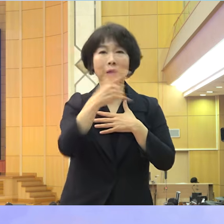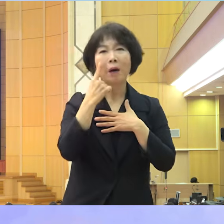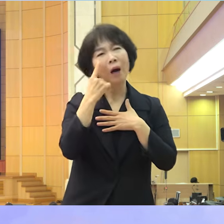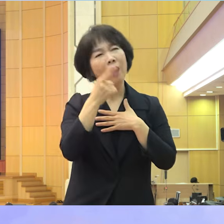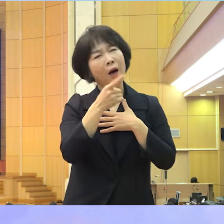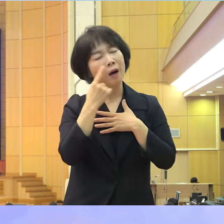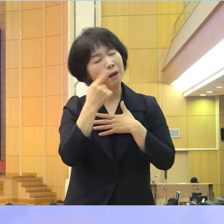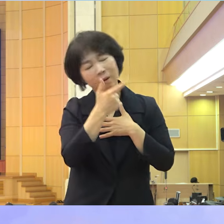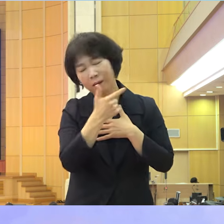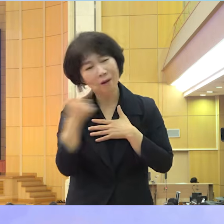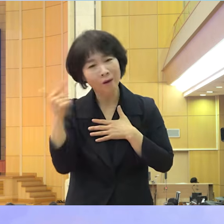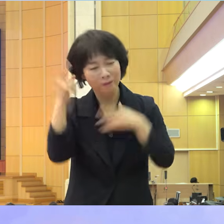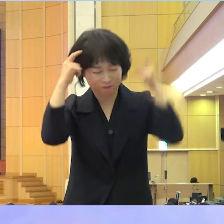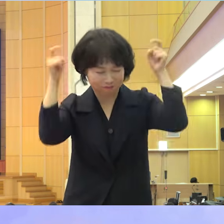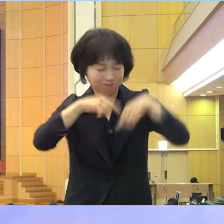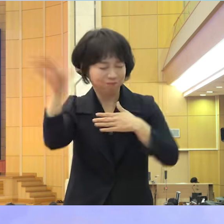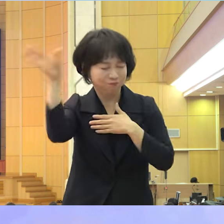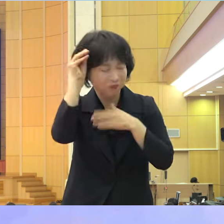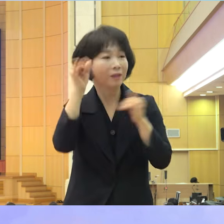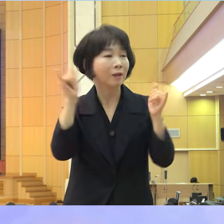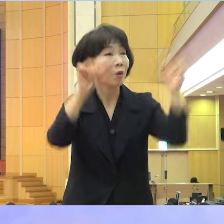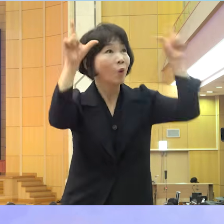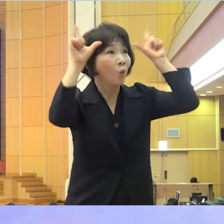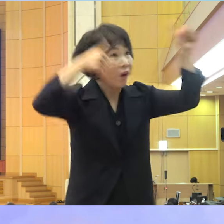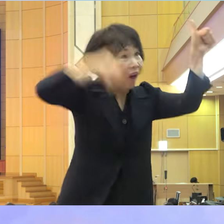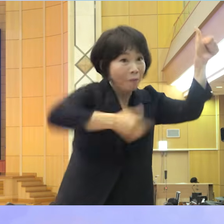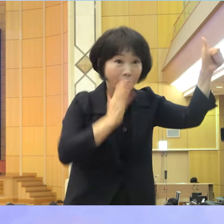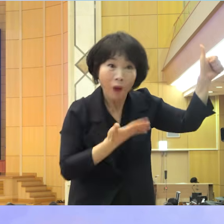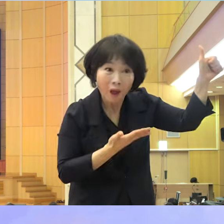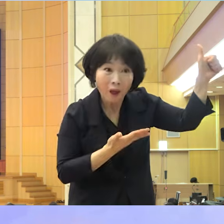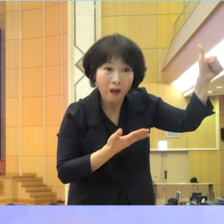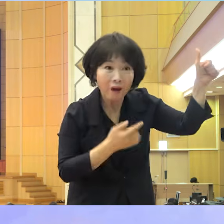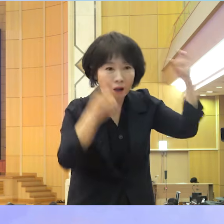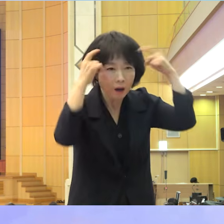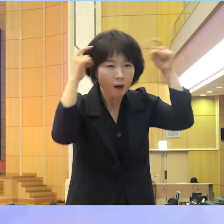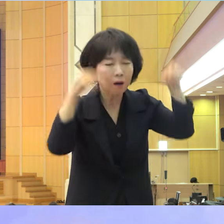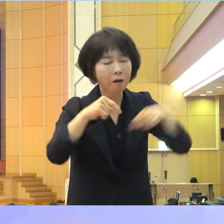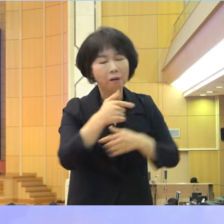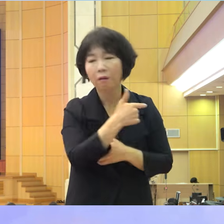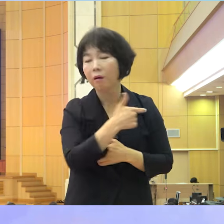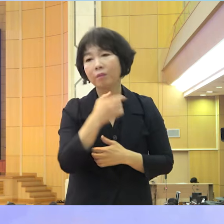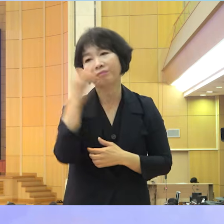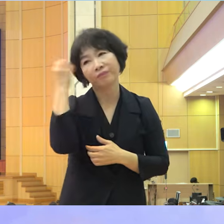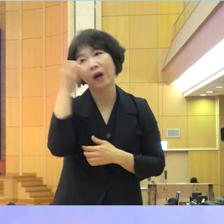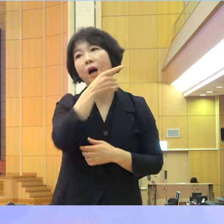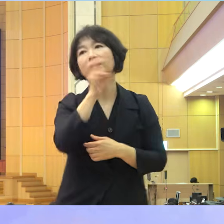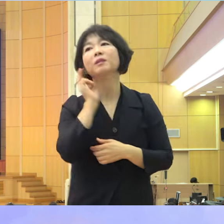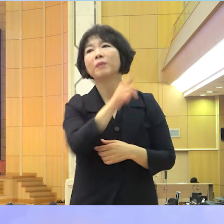참 진짜 무식이 충만하고 미련하고 어리석기 짝이 없는 거지요.